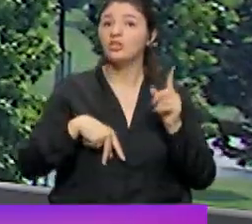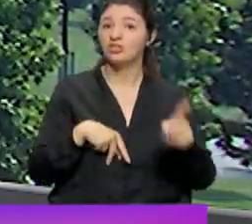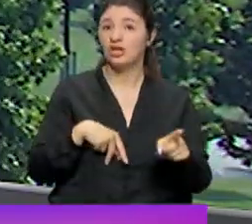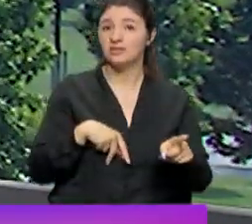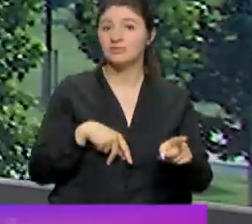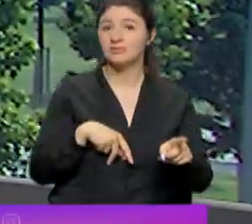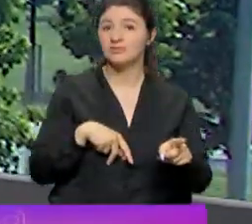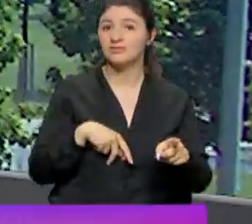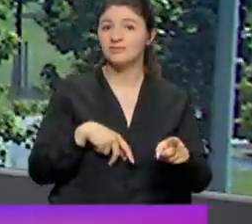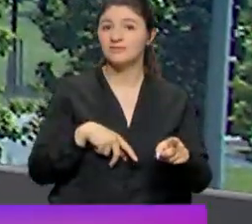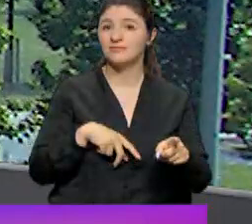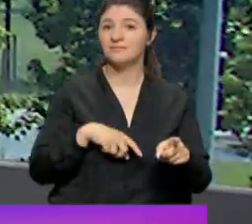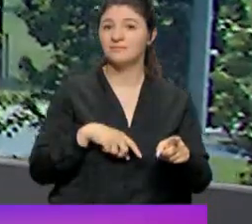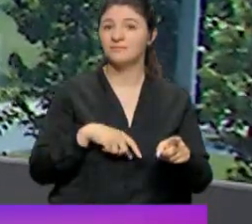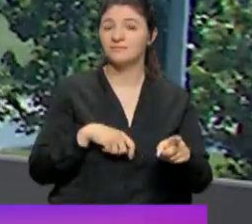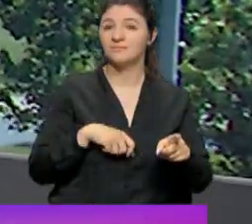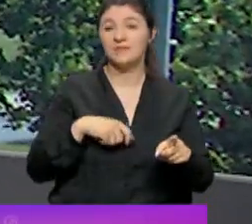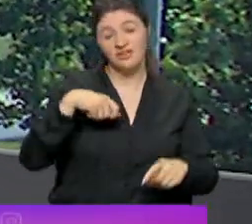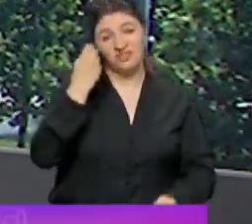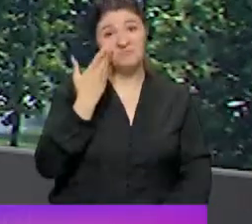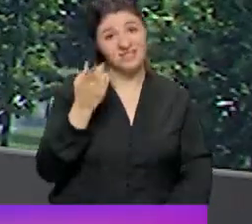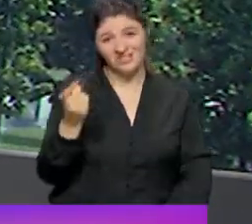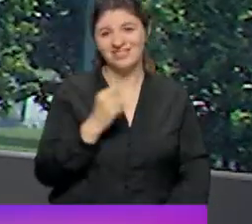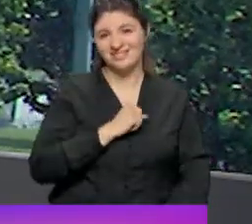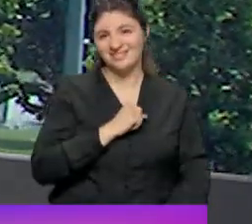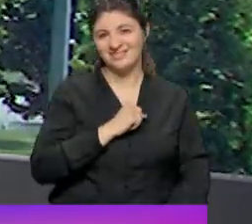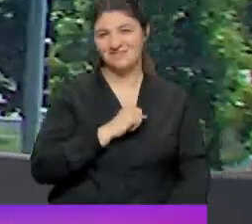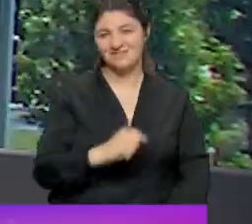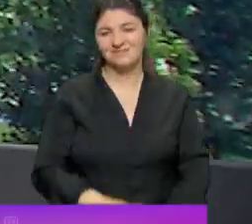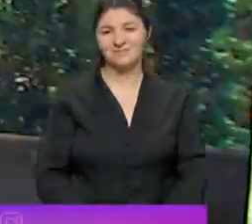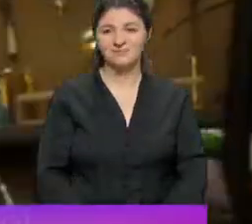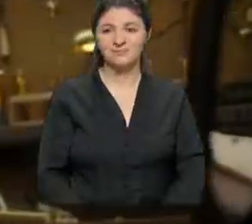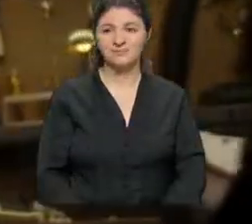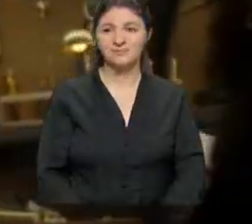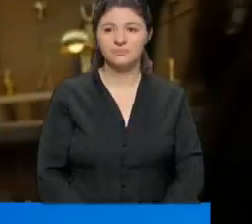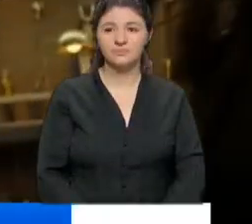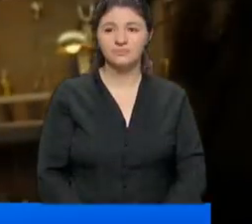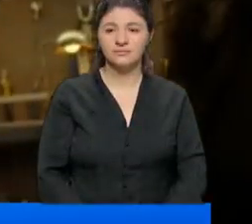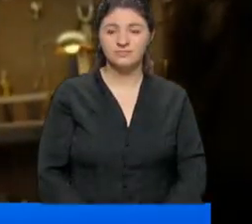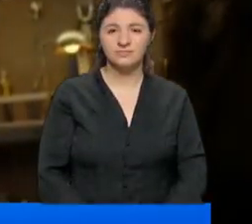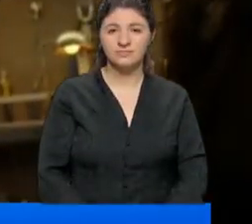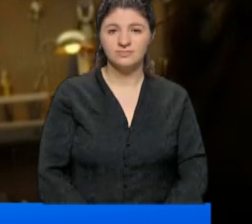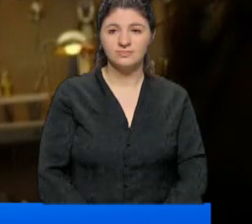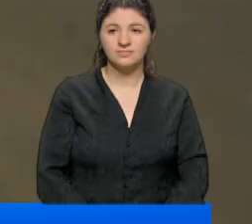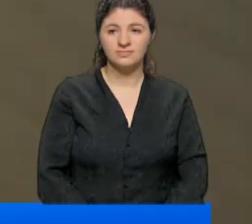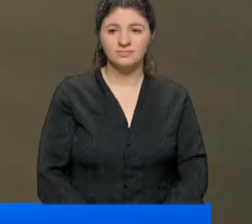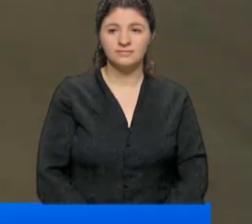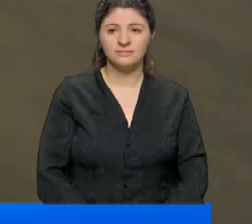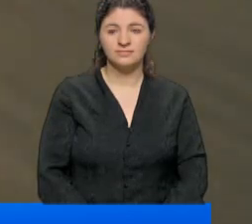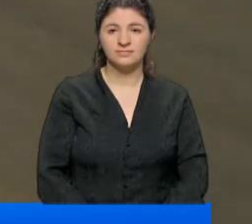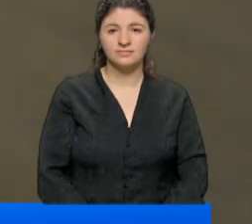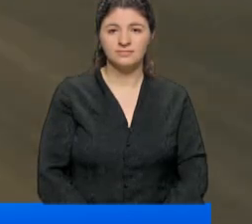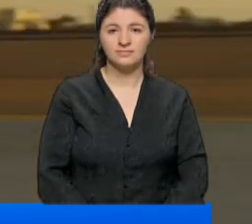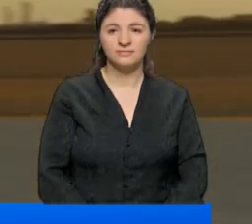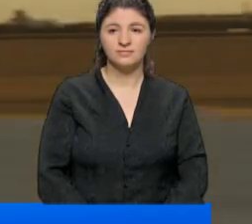okuyacağız bu film izleyeceğiz ne yaptın Pick menfit metro